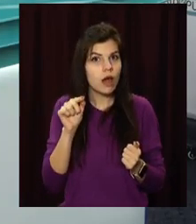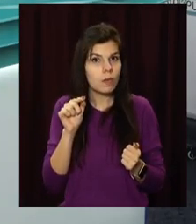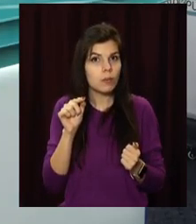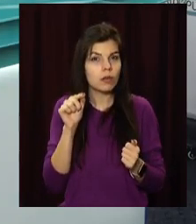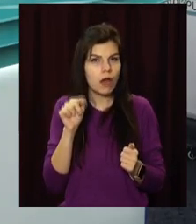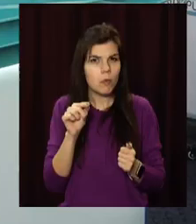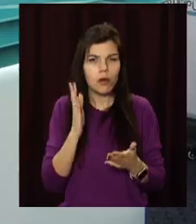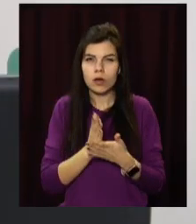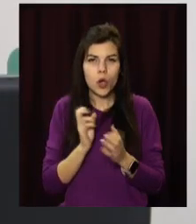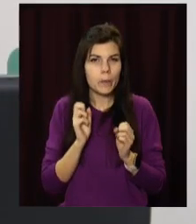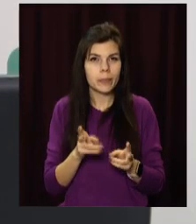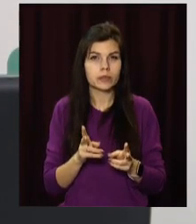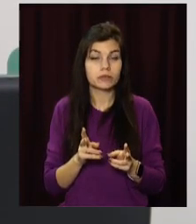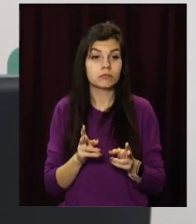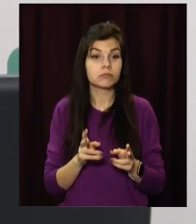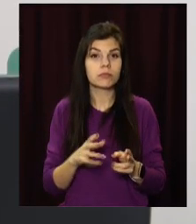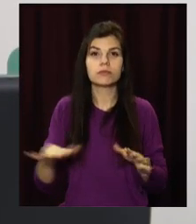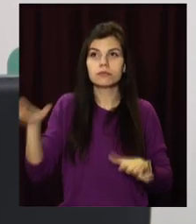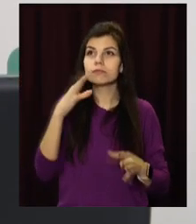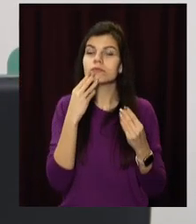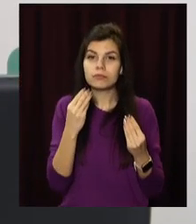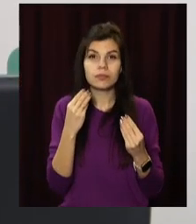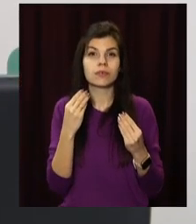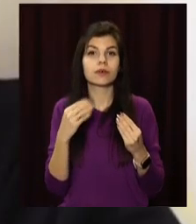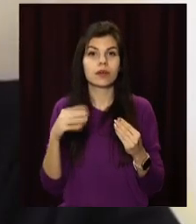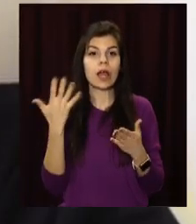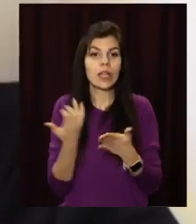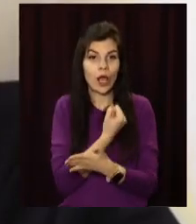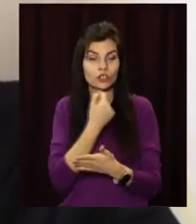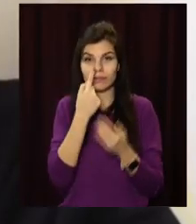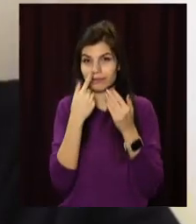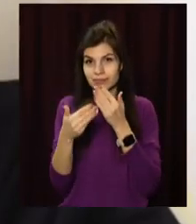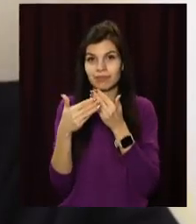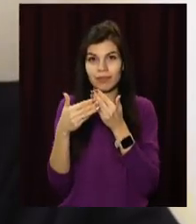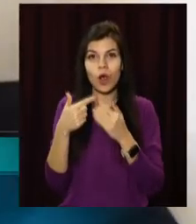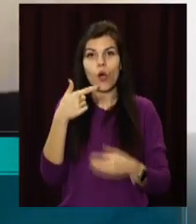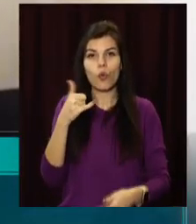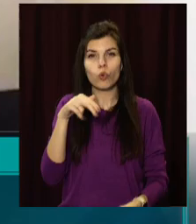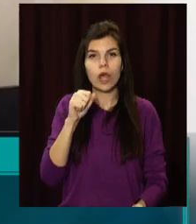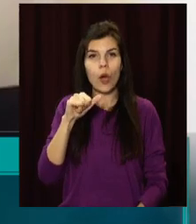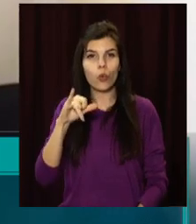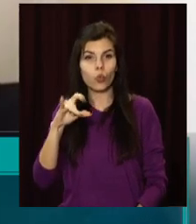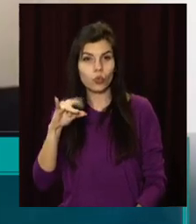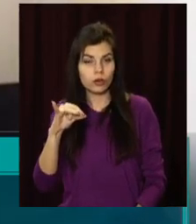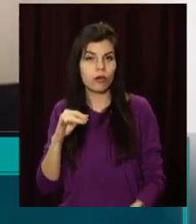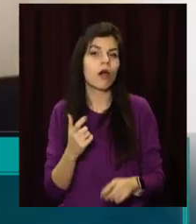вершини були без снігу. Довелося їхати до Грузії. Ці гори, можливо, і гарні, але там